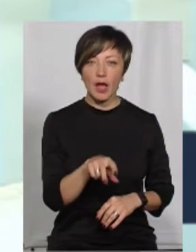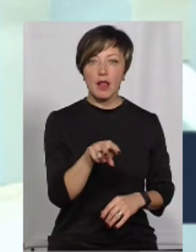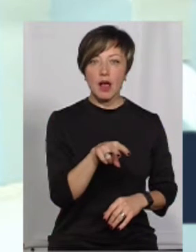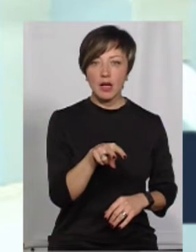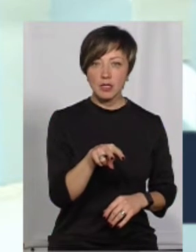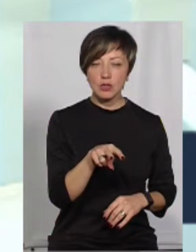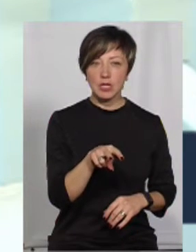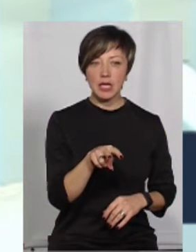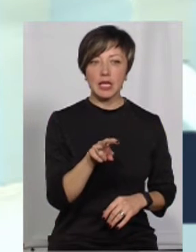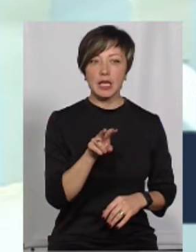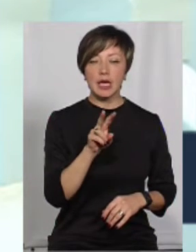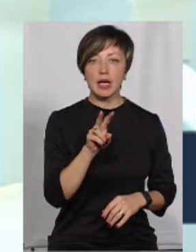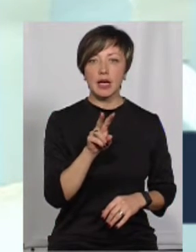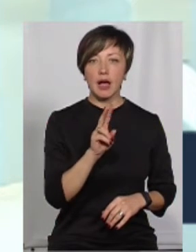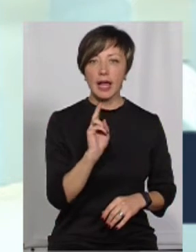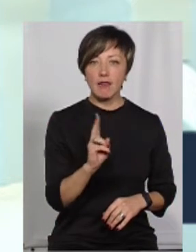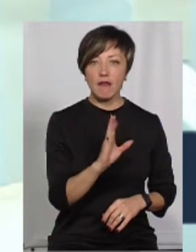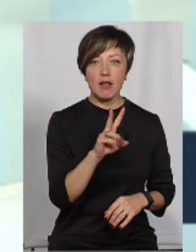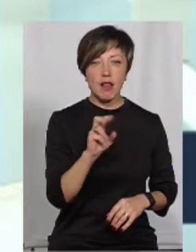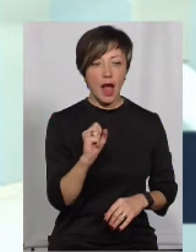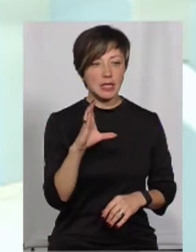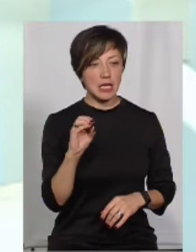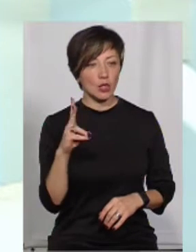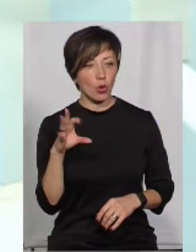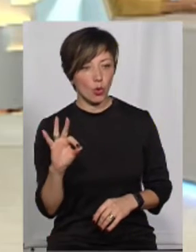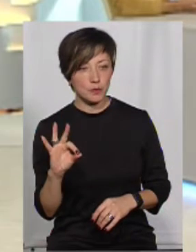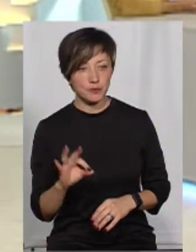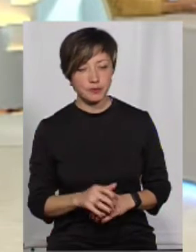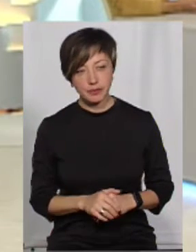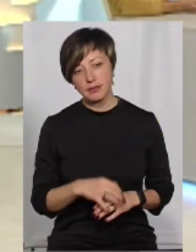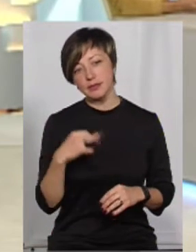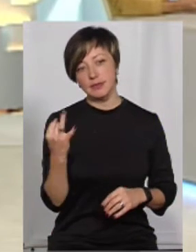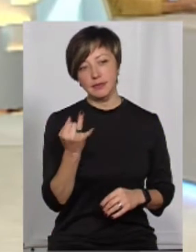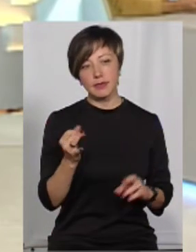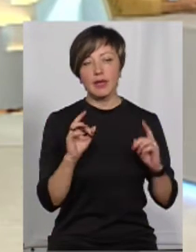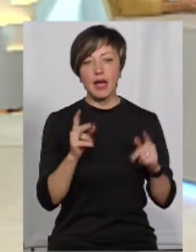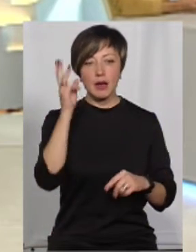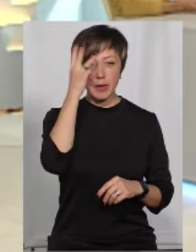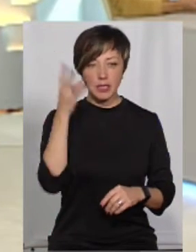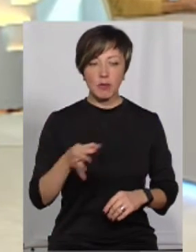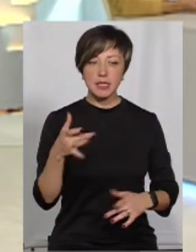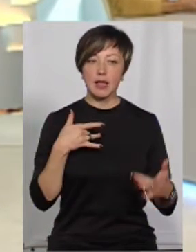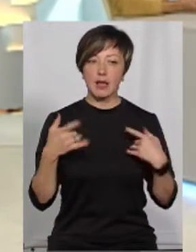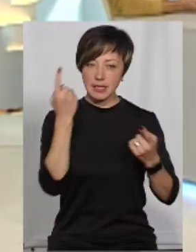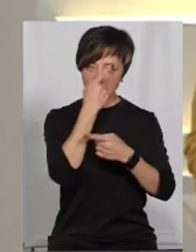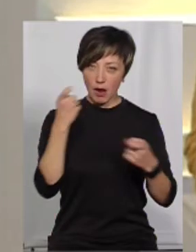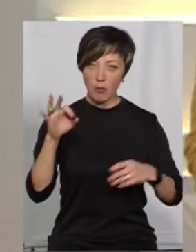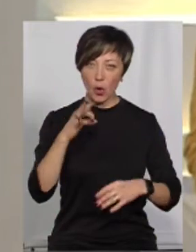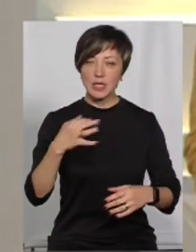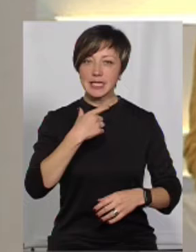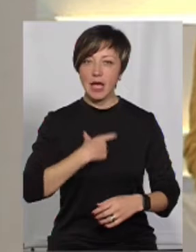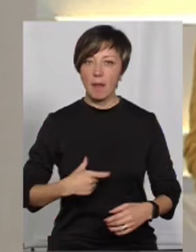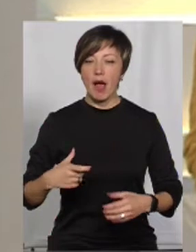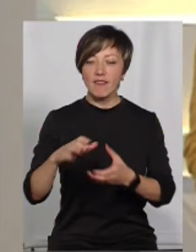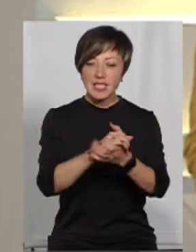Ларису Кирилівну Власенко. А цікаво, як Хмельницький обласний театр заявляє про себе в